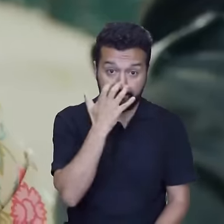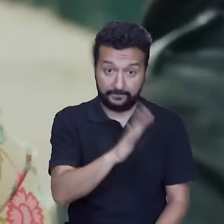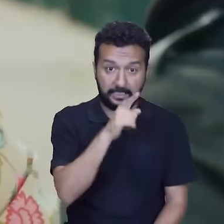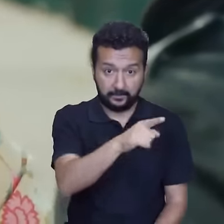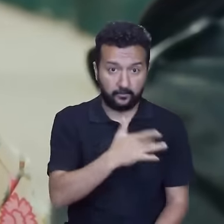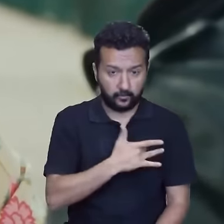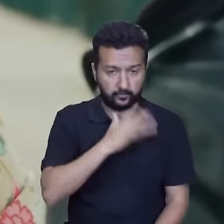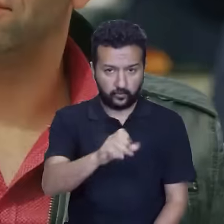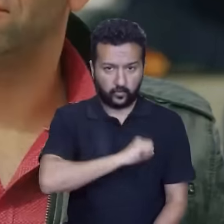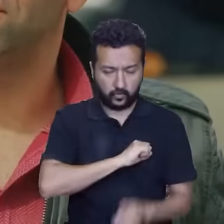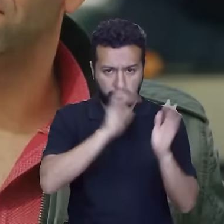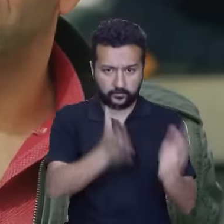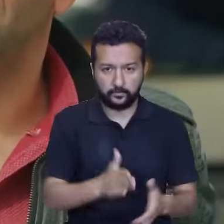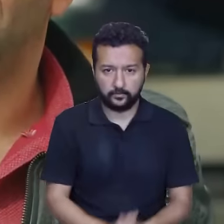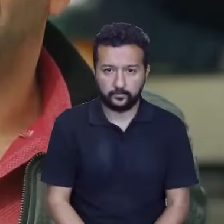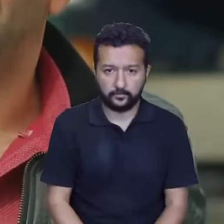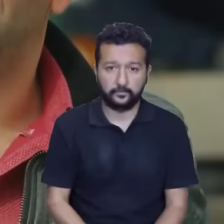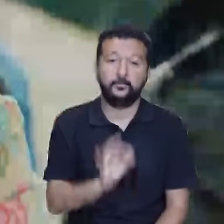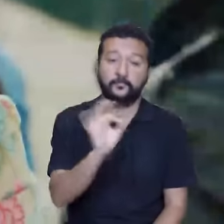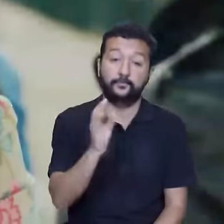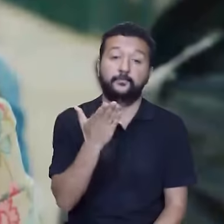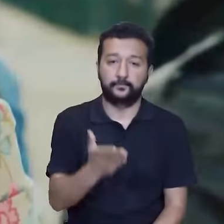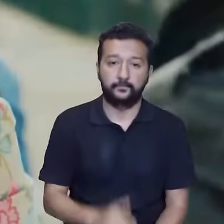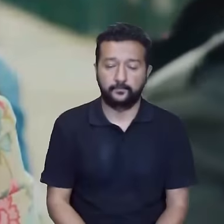benzeteceğim. Yüreğim ağzıma geldi be.